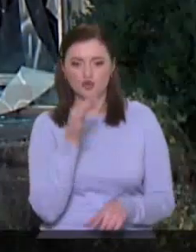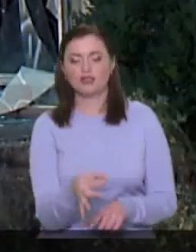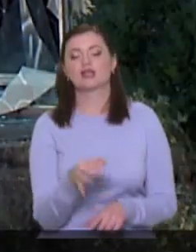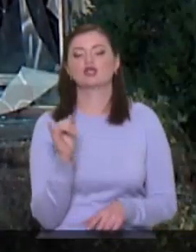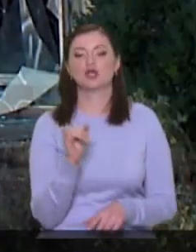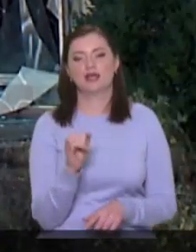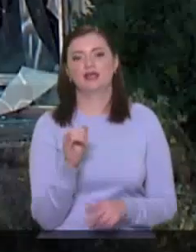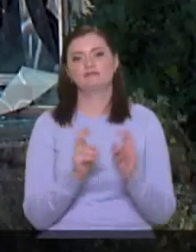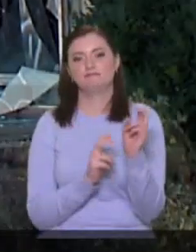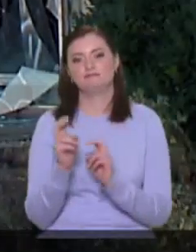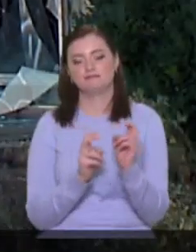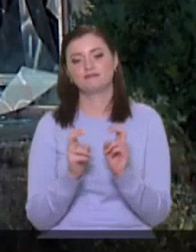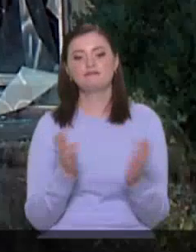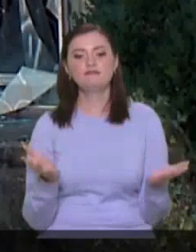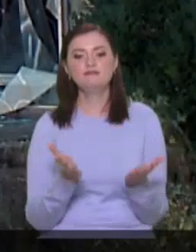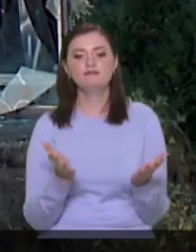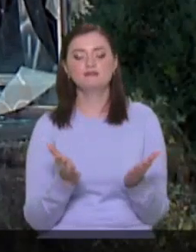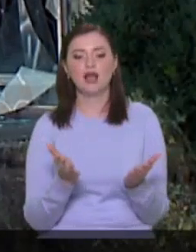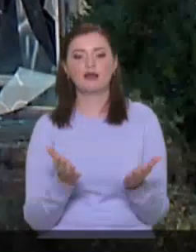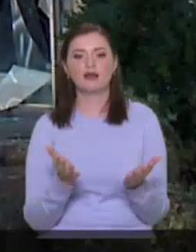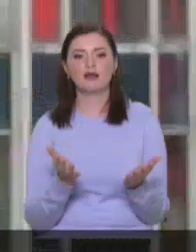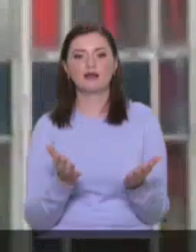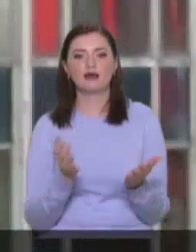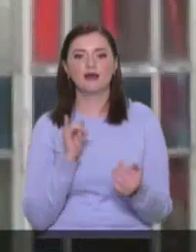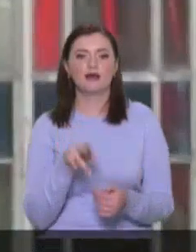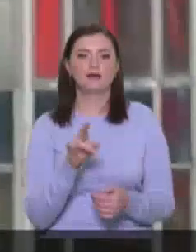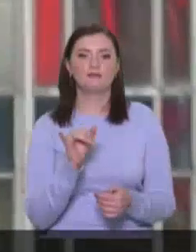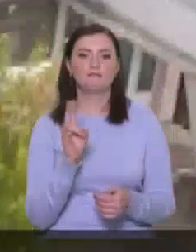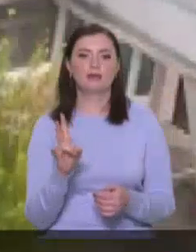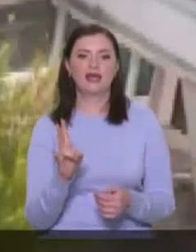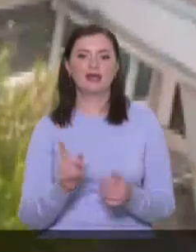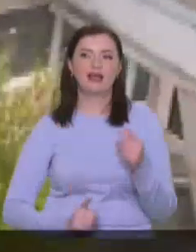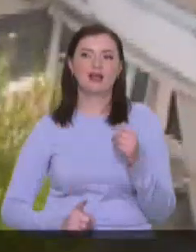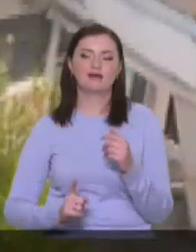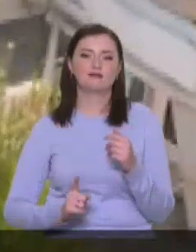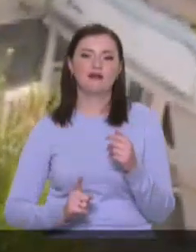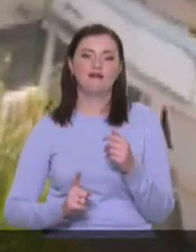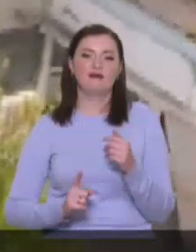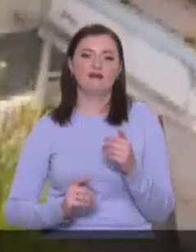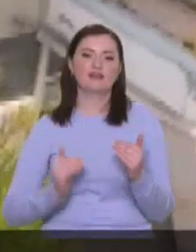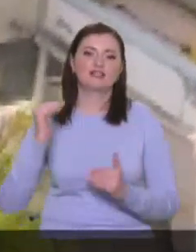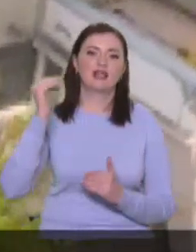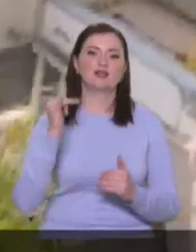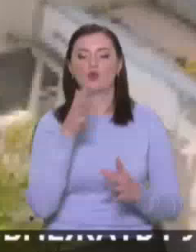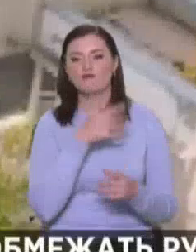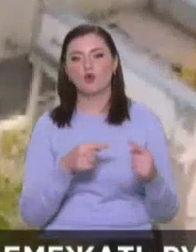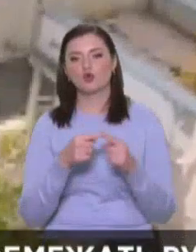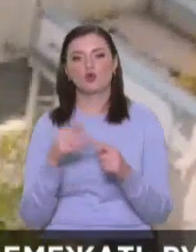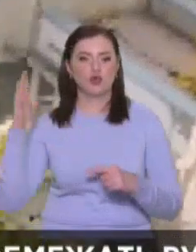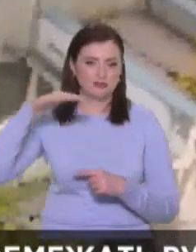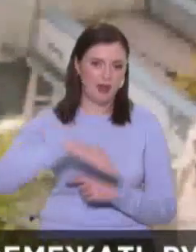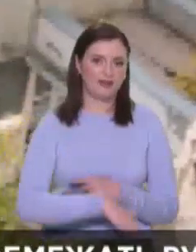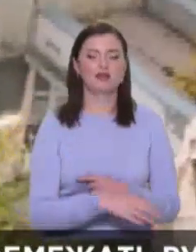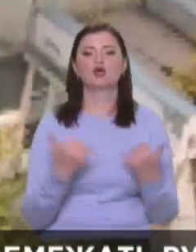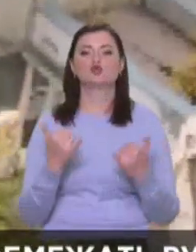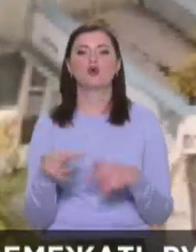«Електронмаш» – підприємство, яке зазнало і піку свого злету, і водночас такого падіння, можна сказати. Сьогодні його